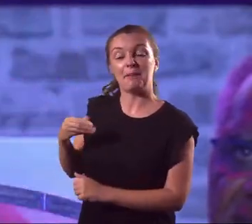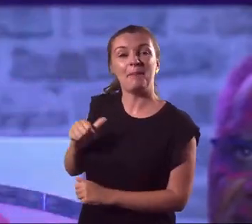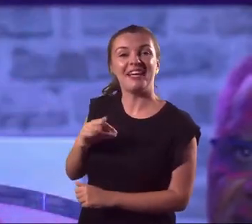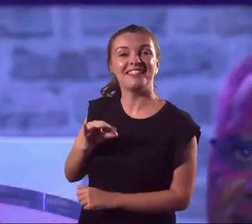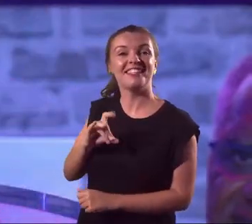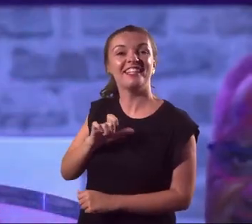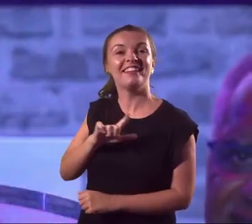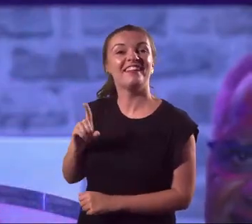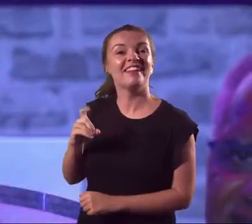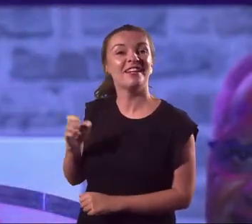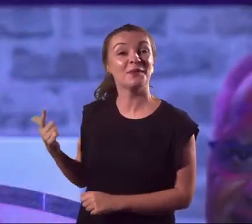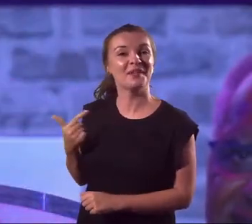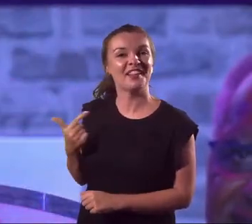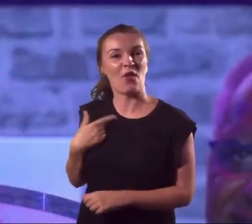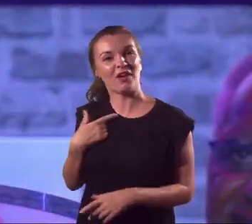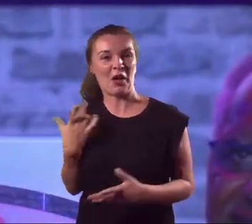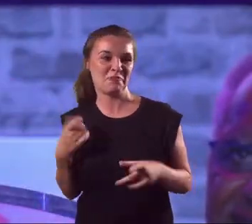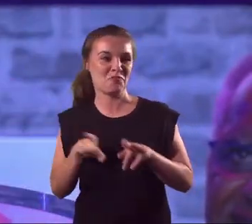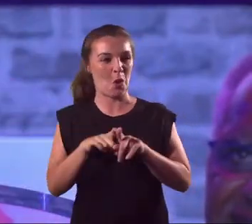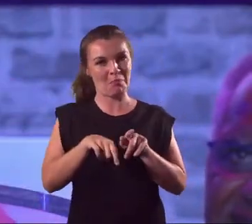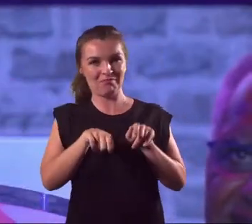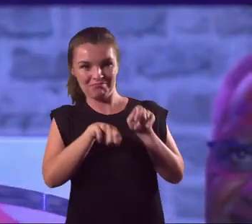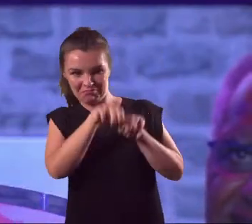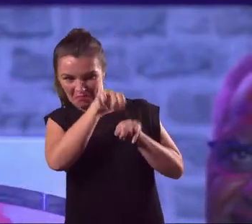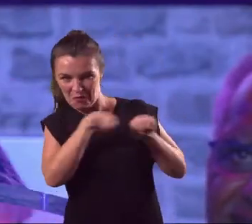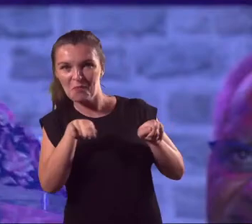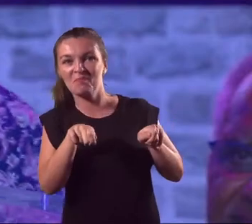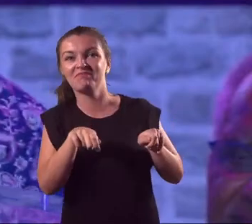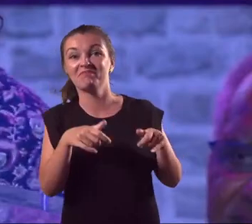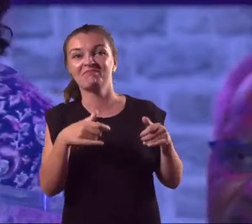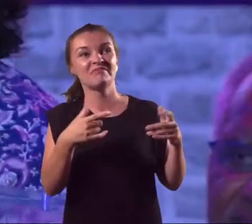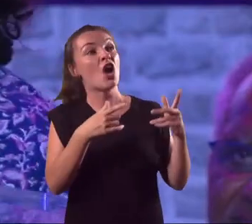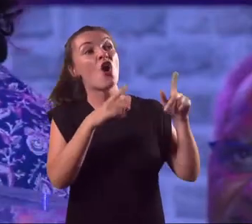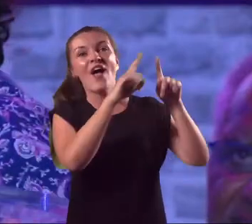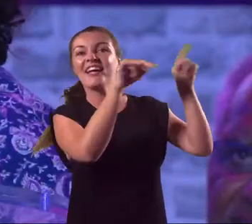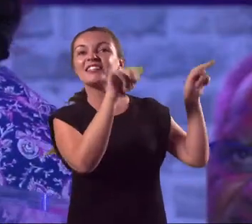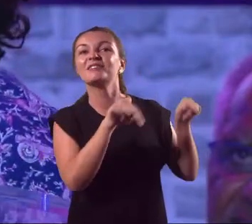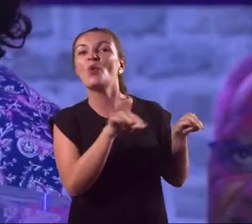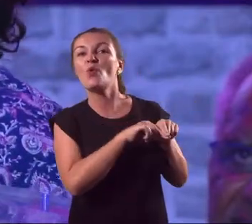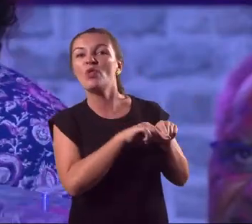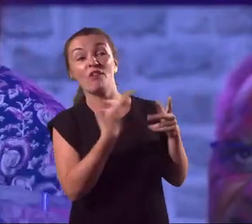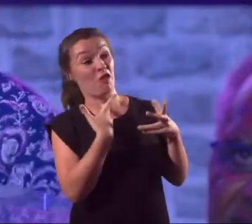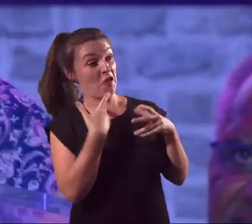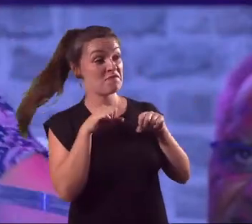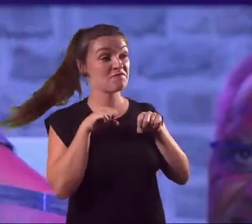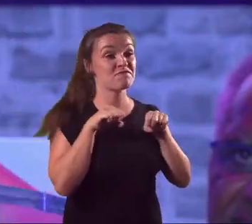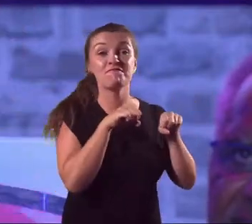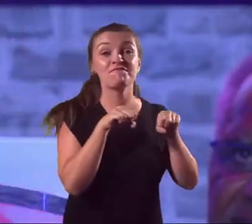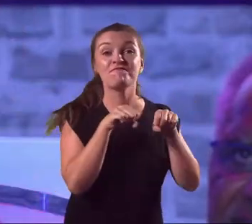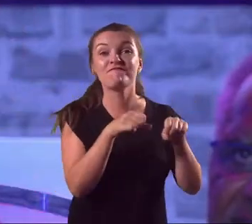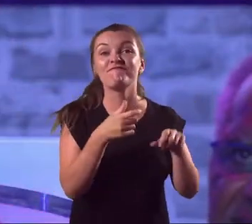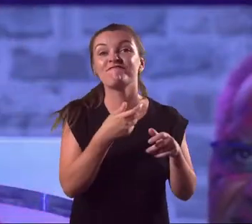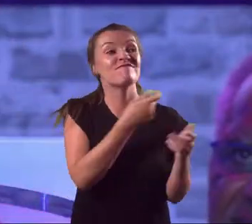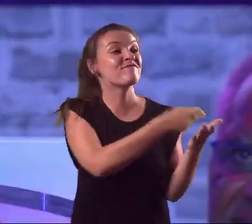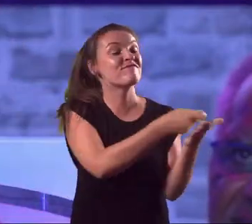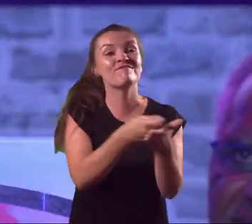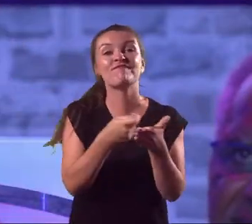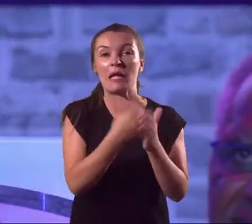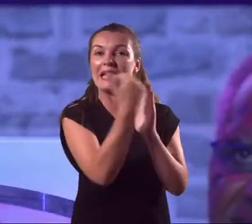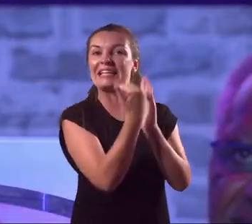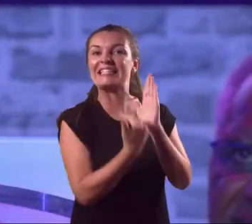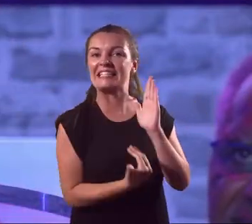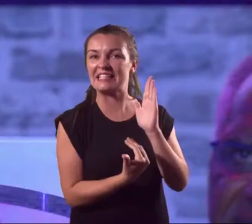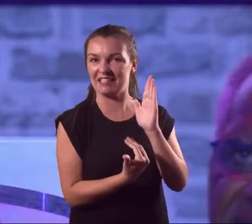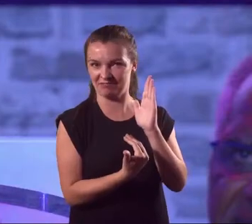test. Nous avons fait des courses dans l'Hexagone, ou plutôt demandé à faire des courses dans l'Hexagone sur une liste de